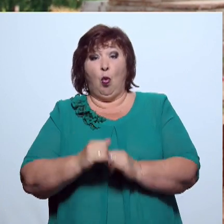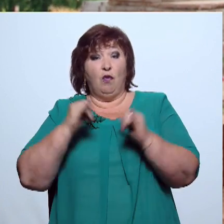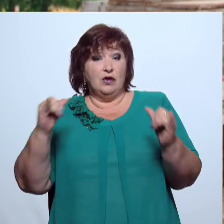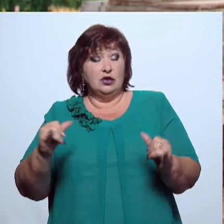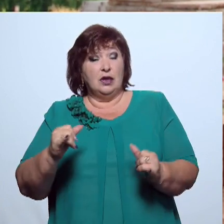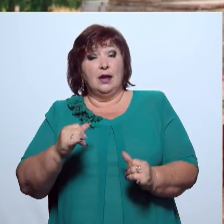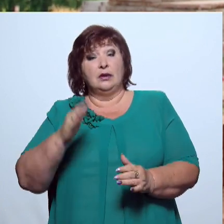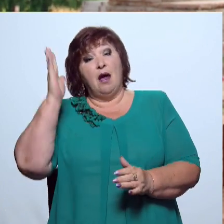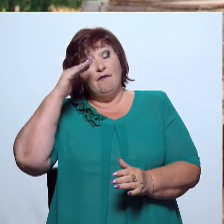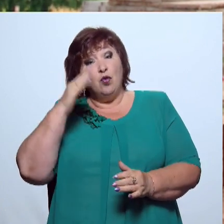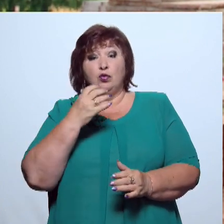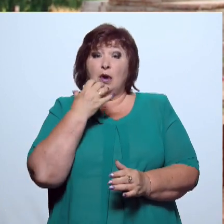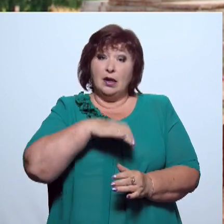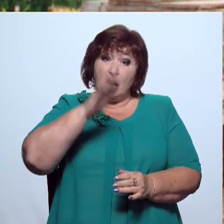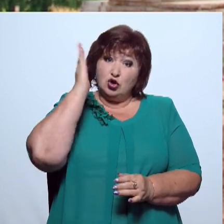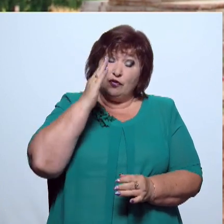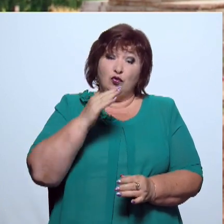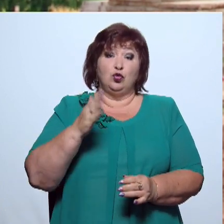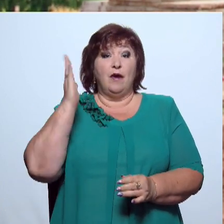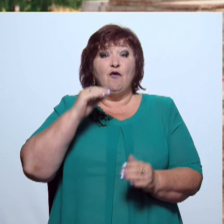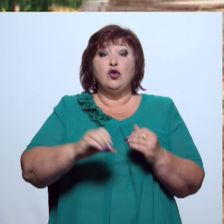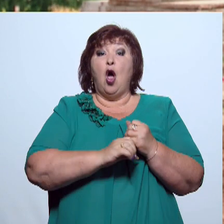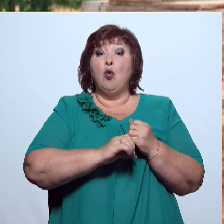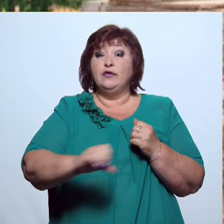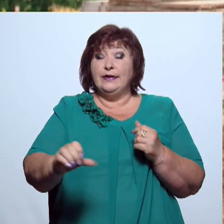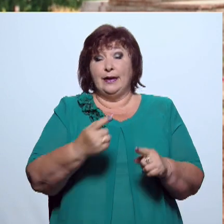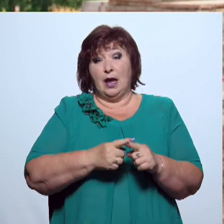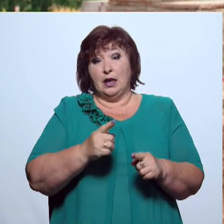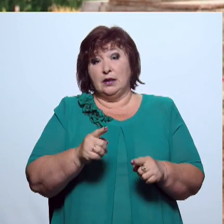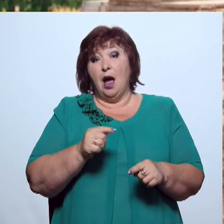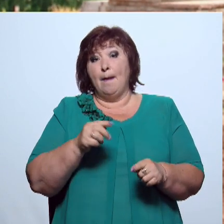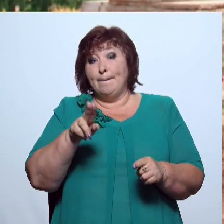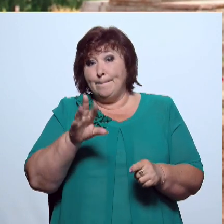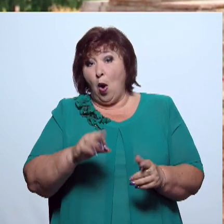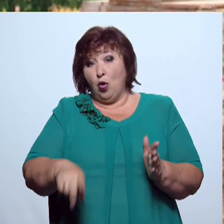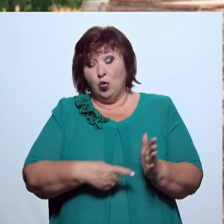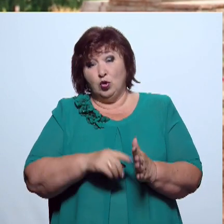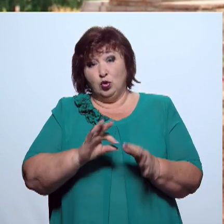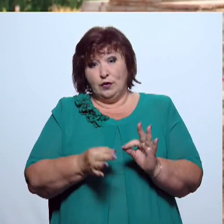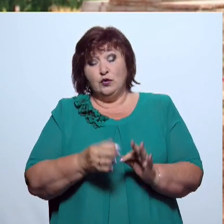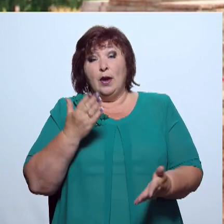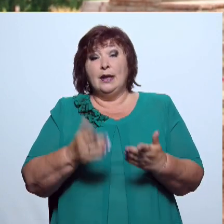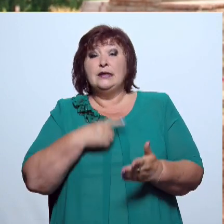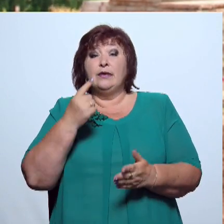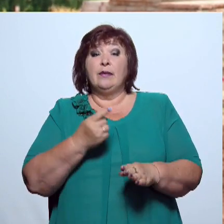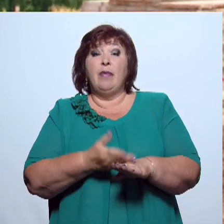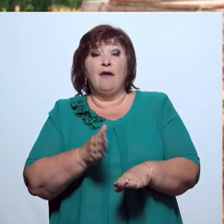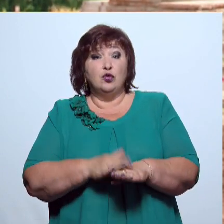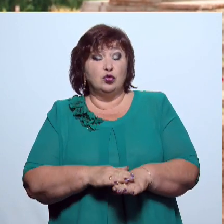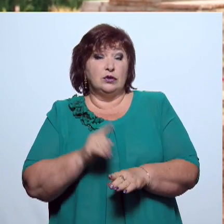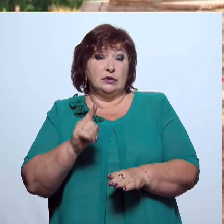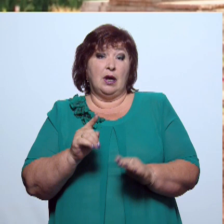горячую воду и водоотведение. Поэтому это касается города Ижевска. Если мы говорим про город Воткинск,